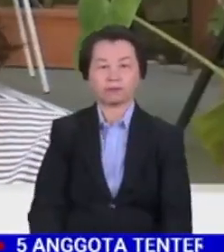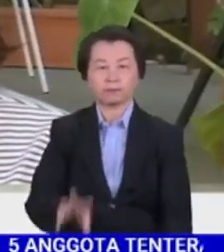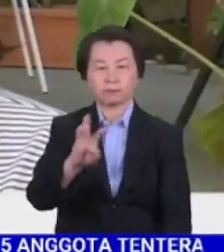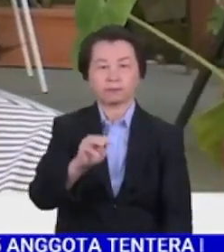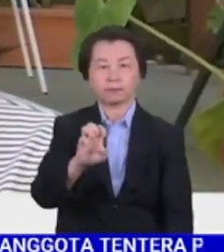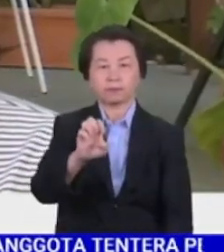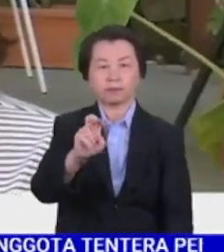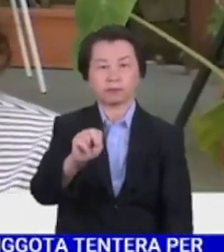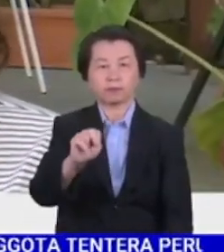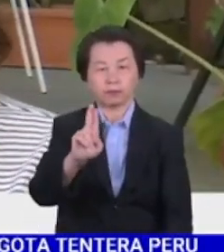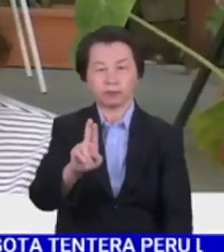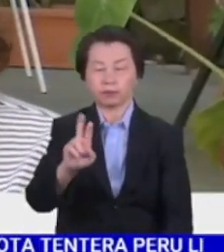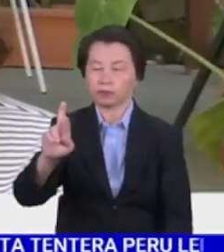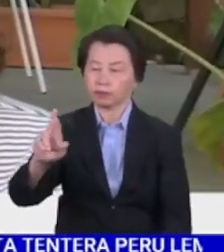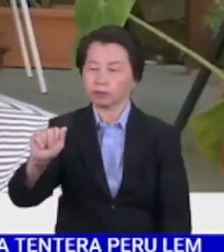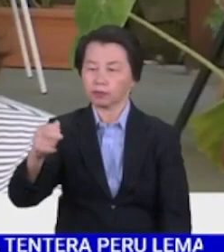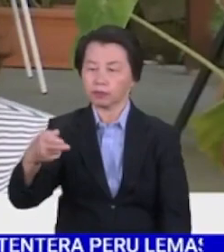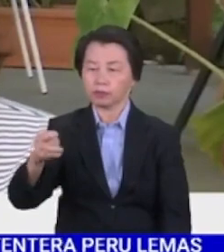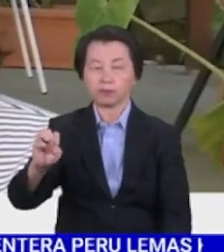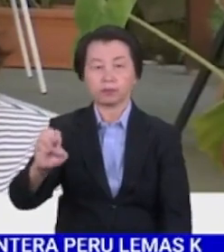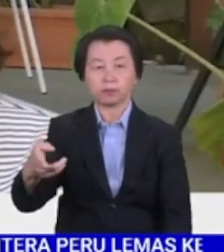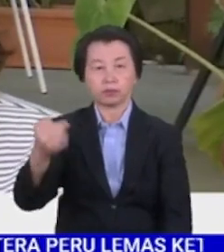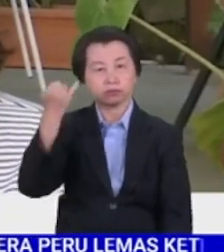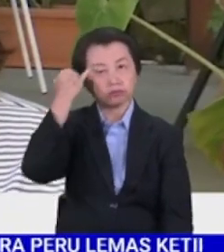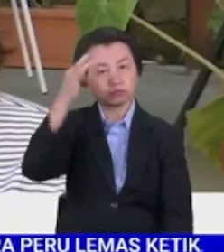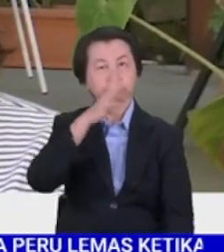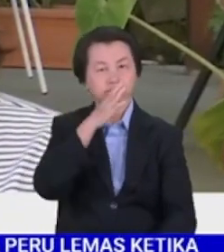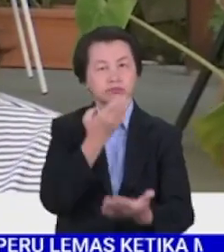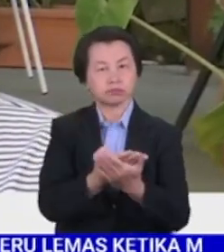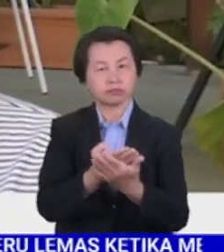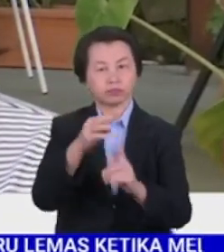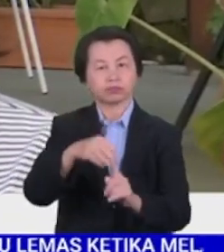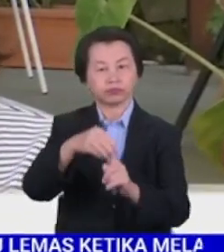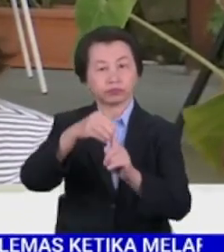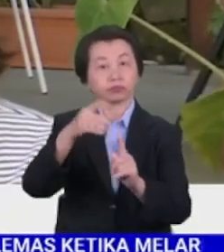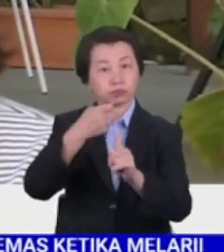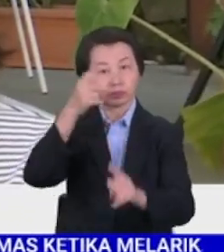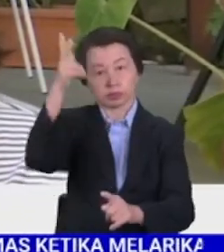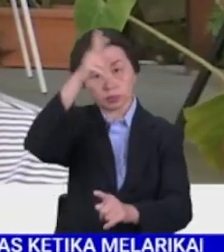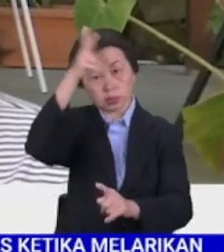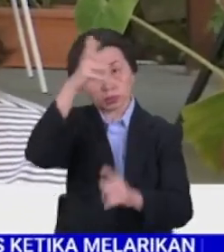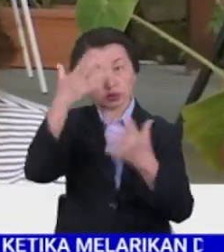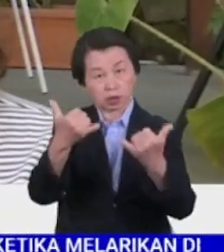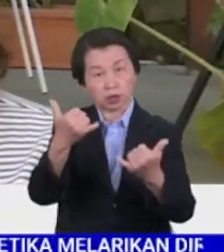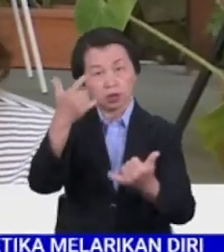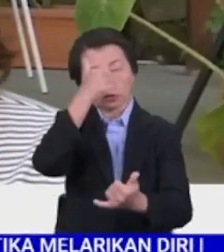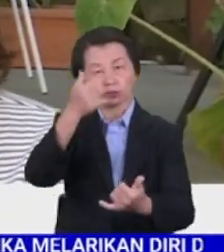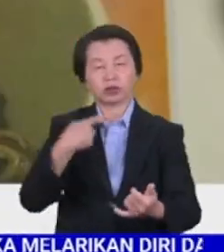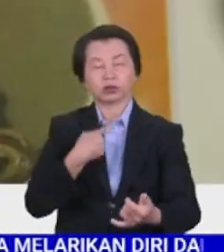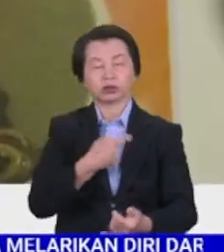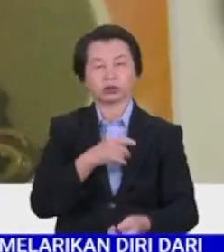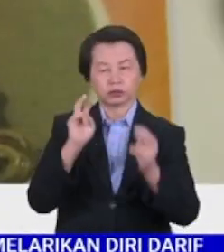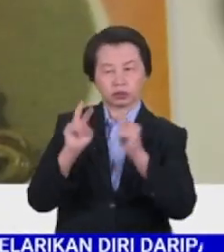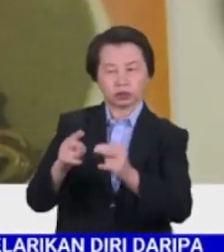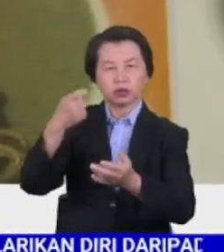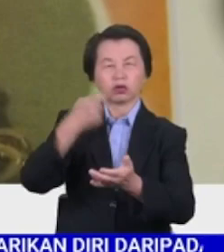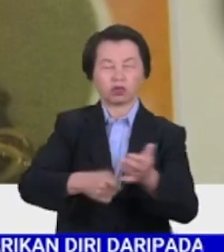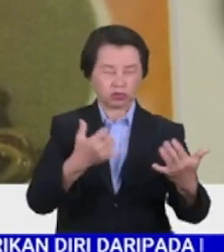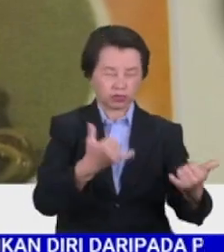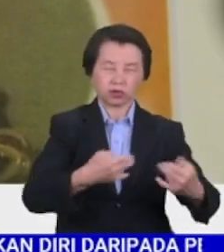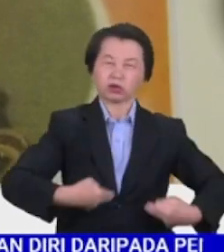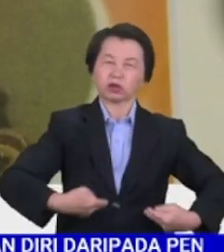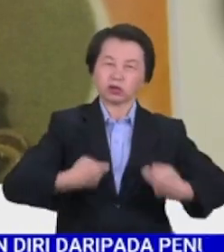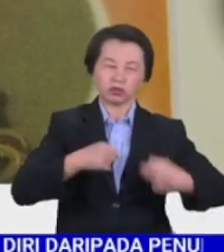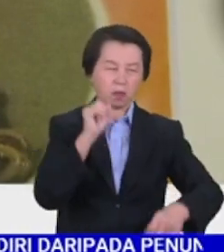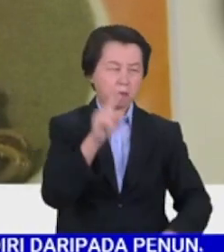Rahmah ini sebenarnya adalah satu inisiatif yang baik, terutamanya daripada kerajaan sekarang, kerana kita lihat kos sara hidup